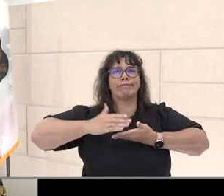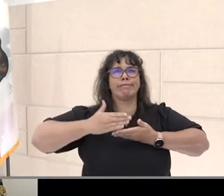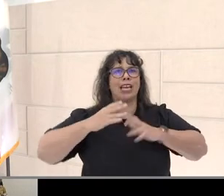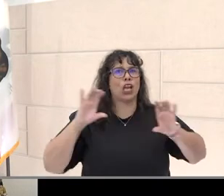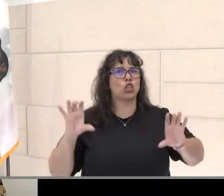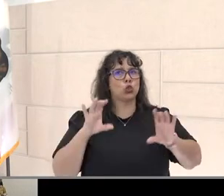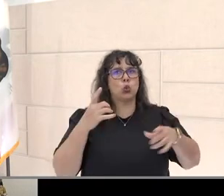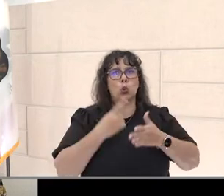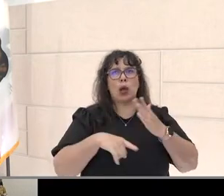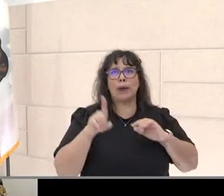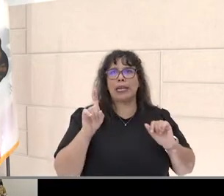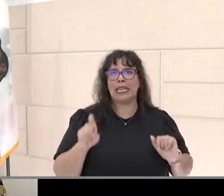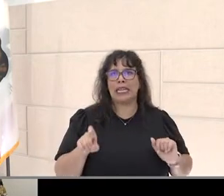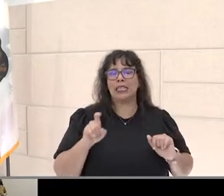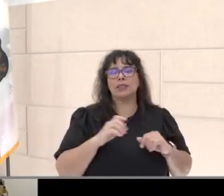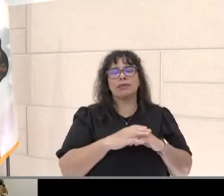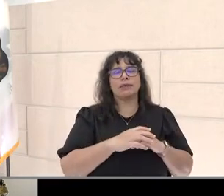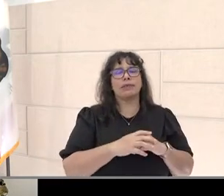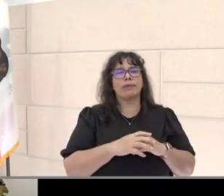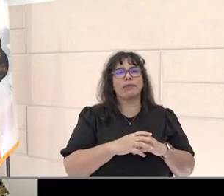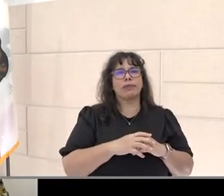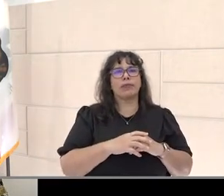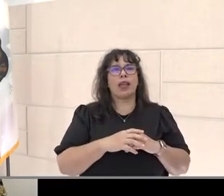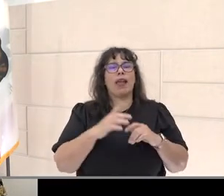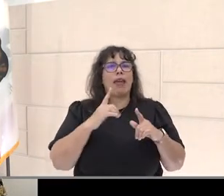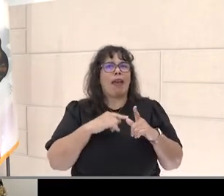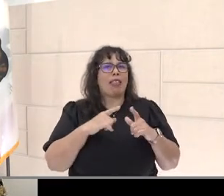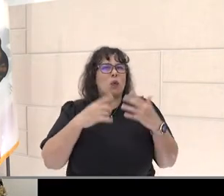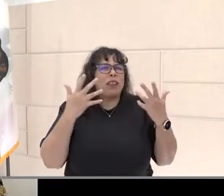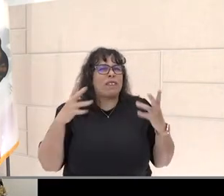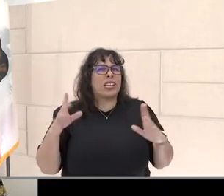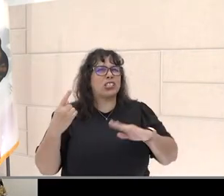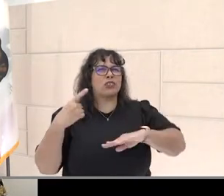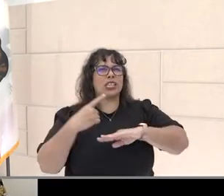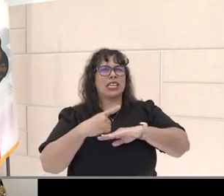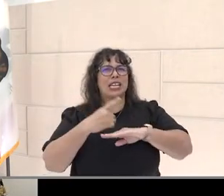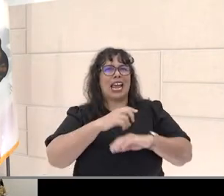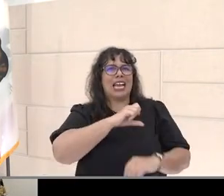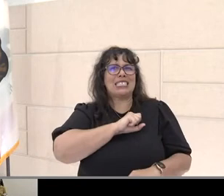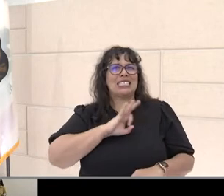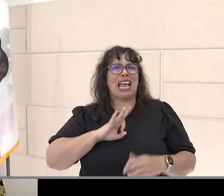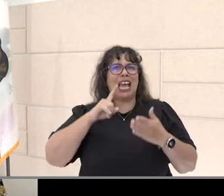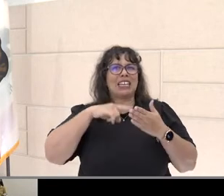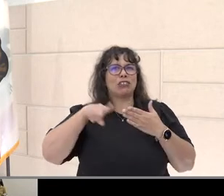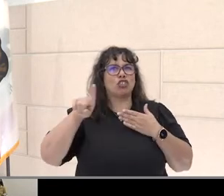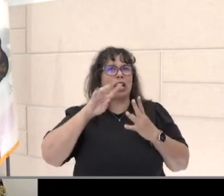ញហ្នឹងគឺថាយើងប្រើក្រុមមុខដដែលហើយបំពេញកិច្ចការអ្វីដែលយើងត្រូវតែធ្វើ